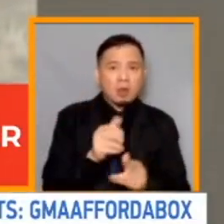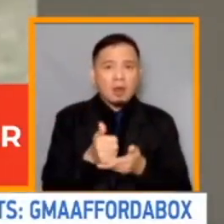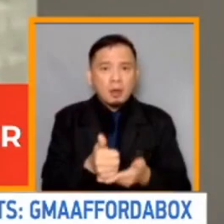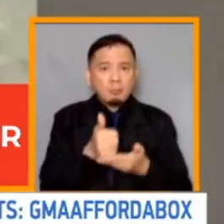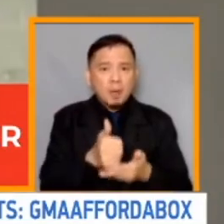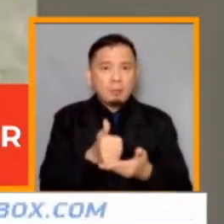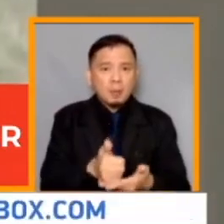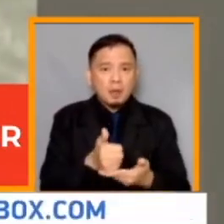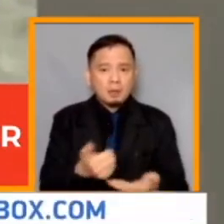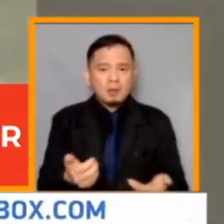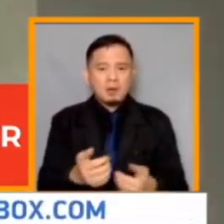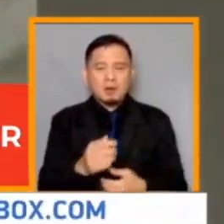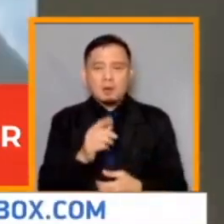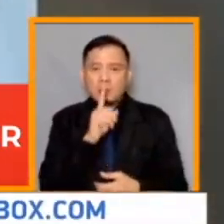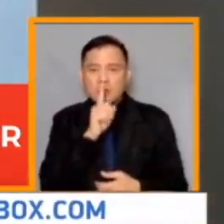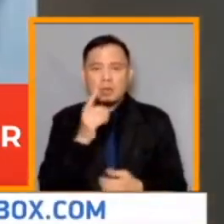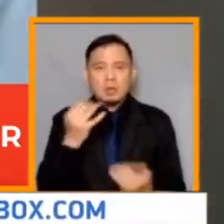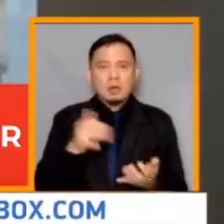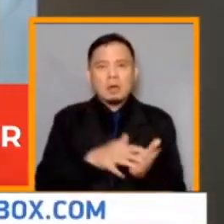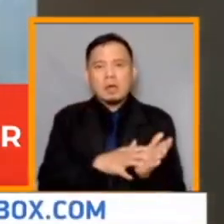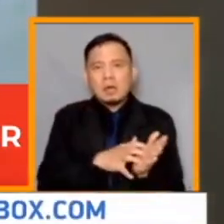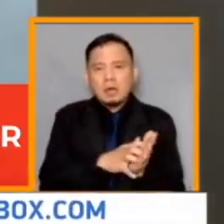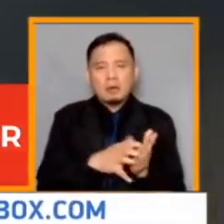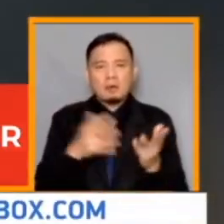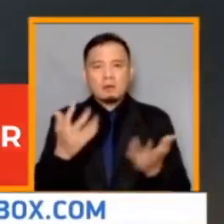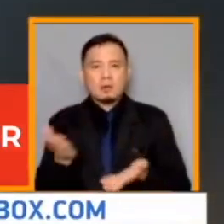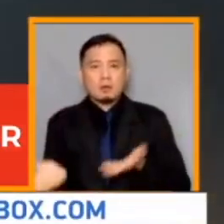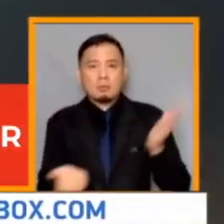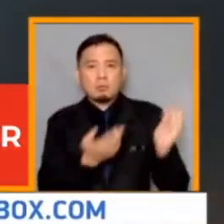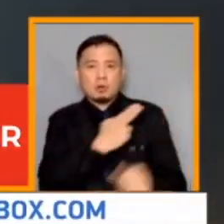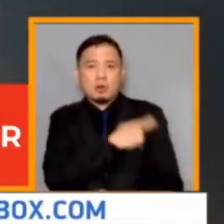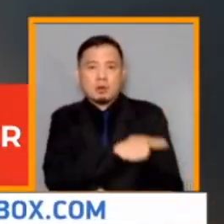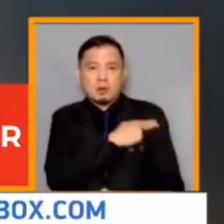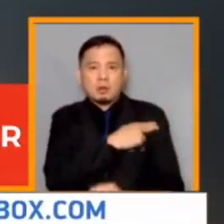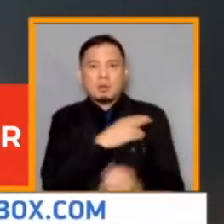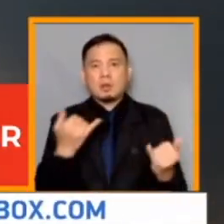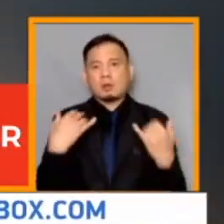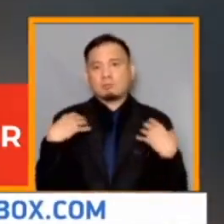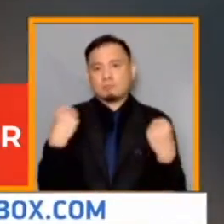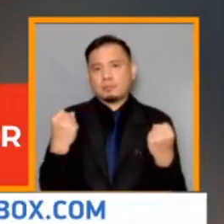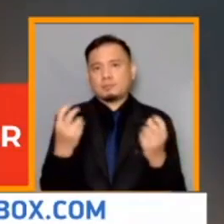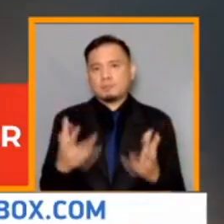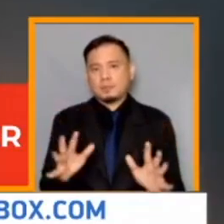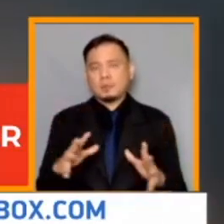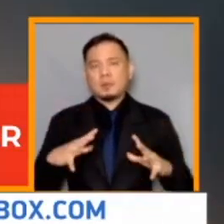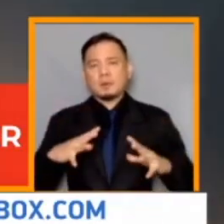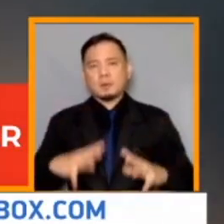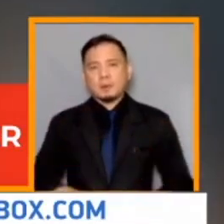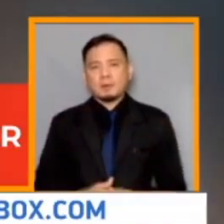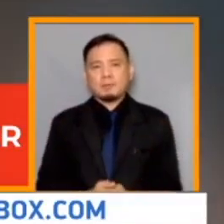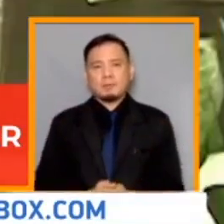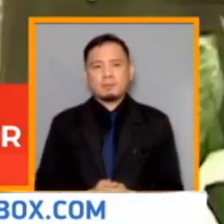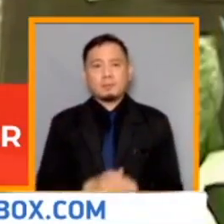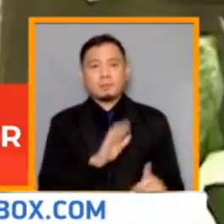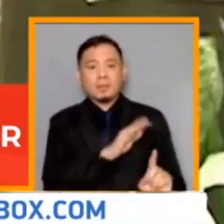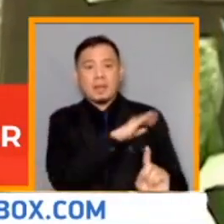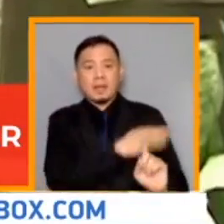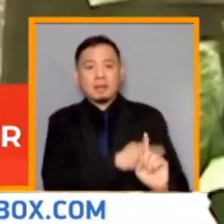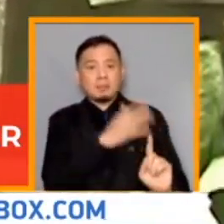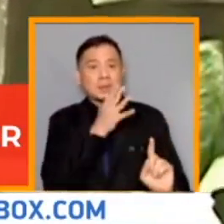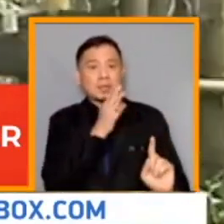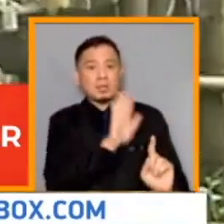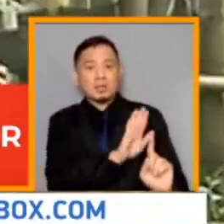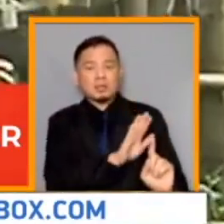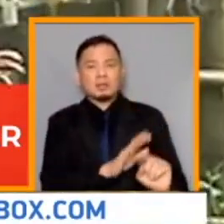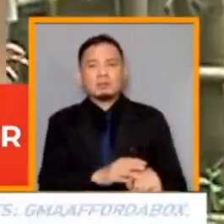nanghihina na. Dinala siya sa ospital at ngayon ay maayos na ang lagay. Sabi ng ina ng bata, nagpapahinga sila noon matapos